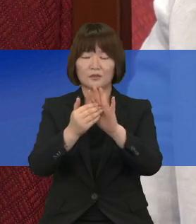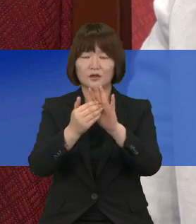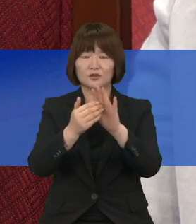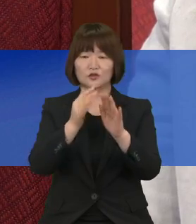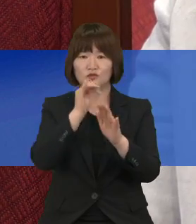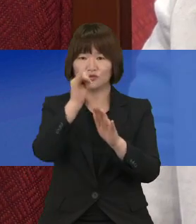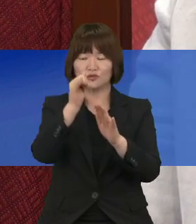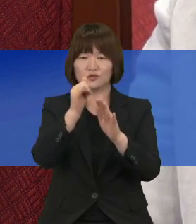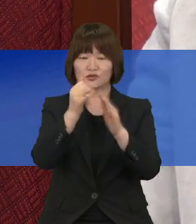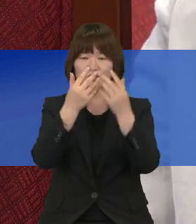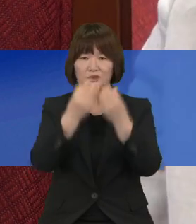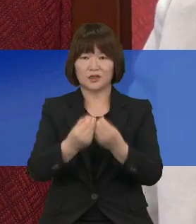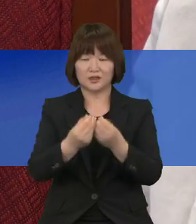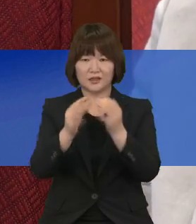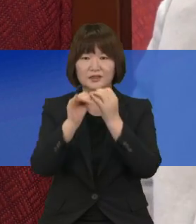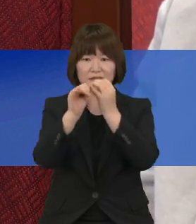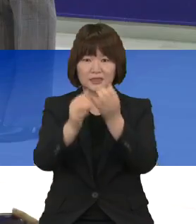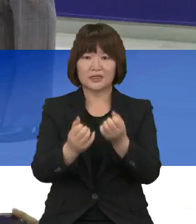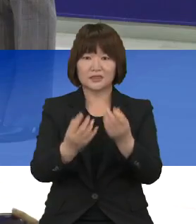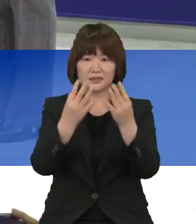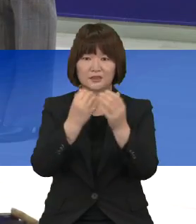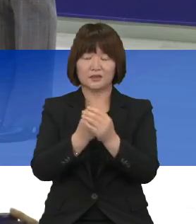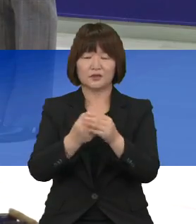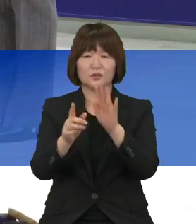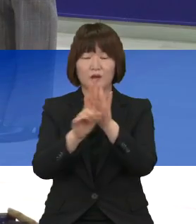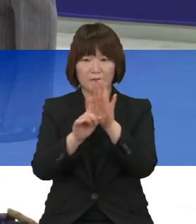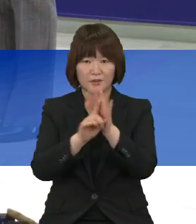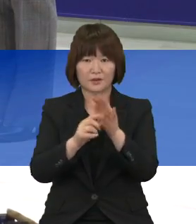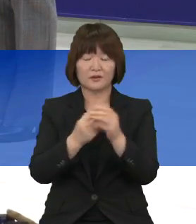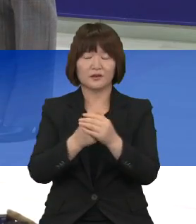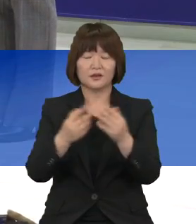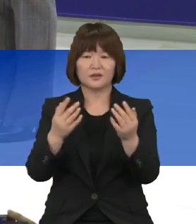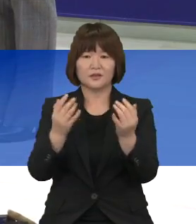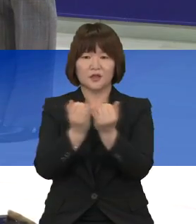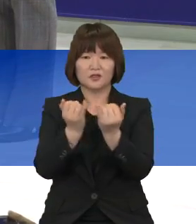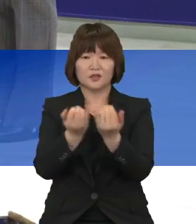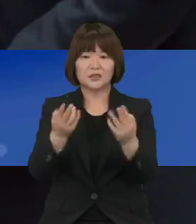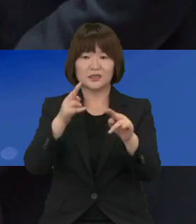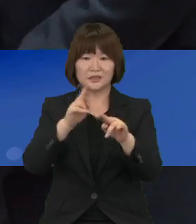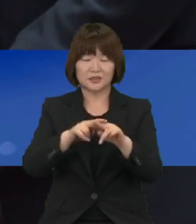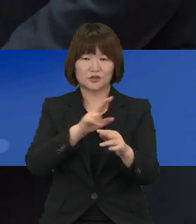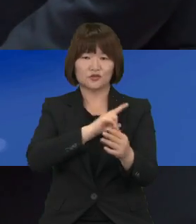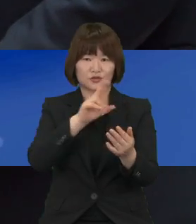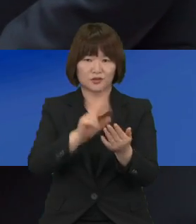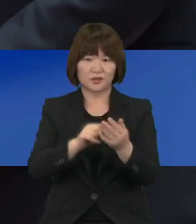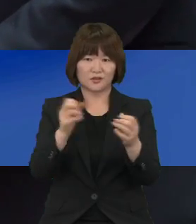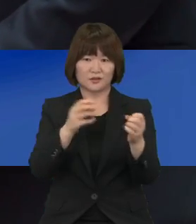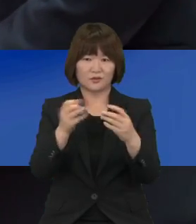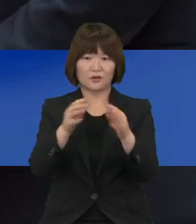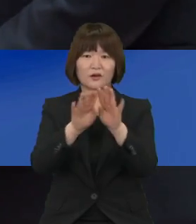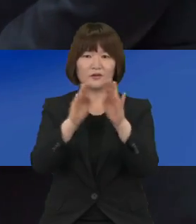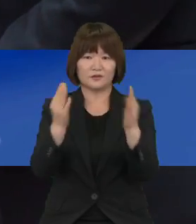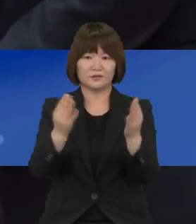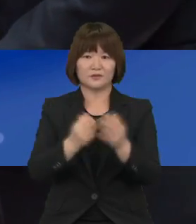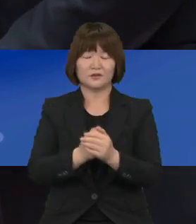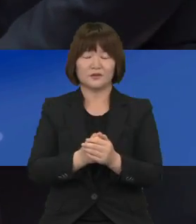우수 사례 공모전 시상식을 비롯해 윙크 캠페인, 여성 일자리를 주제로 한 토크 콘서트 등이